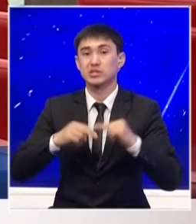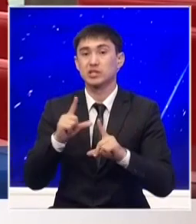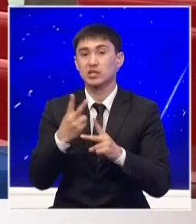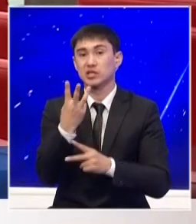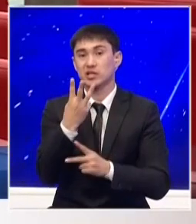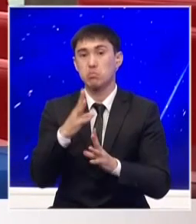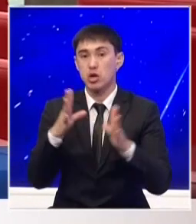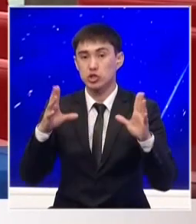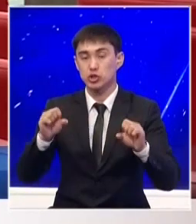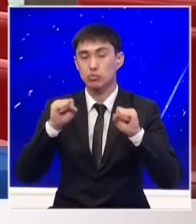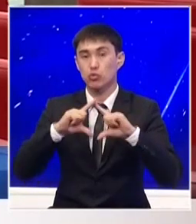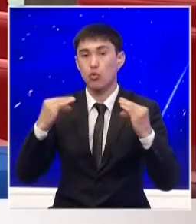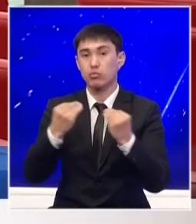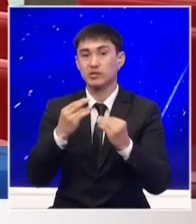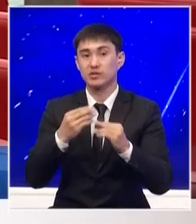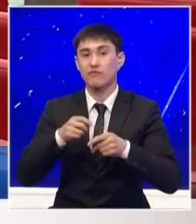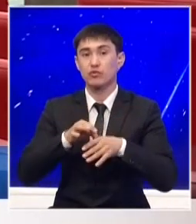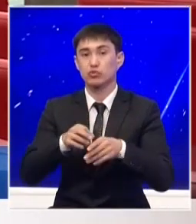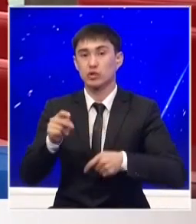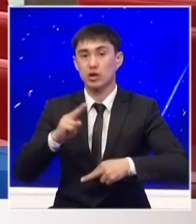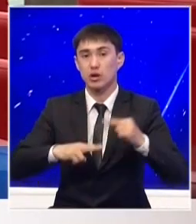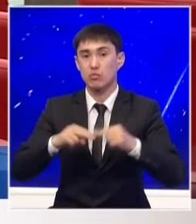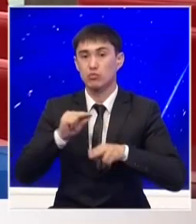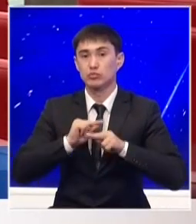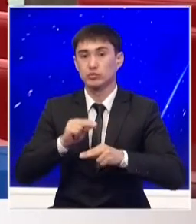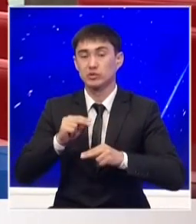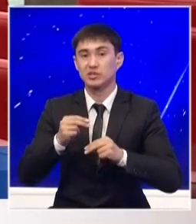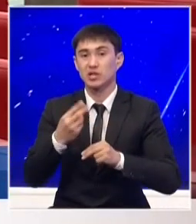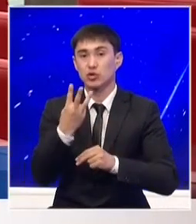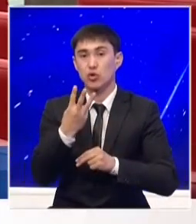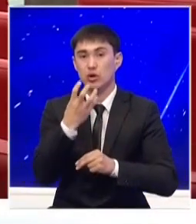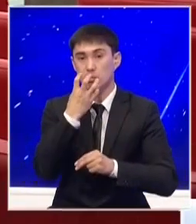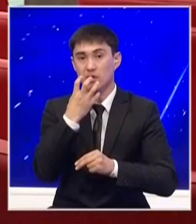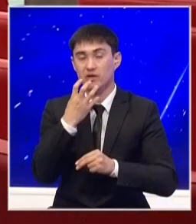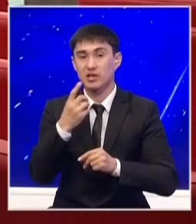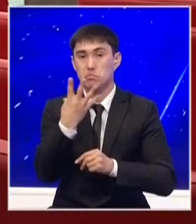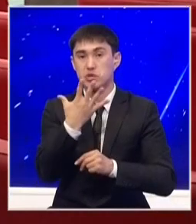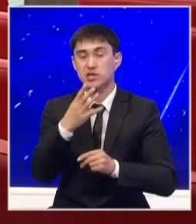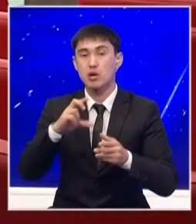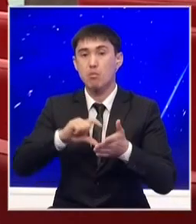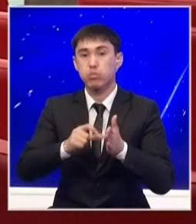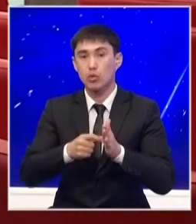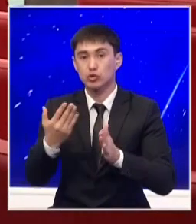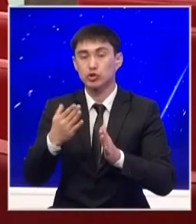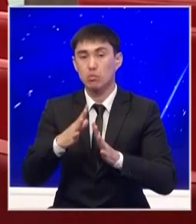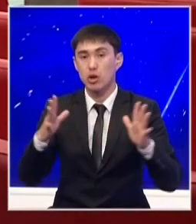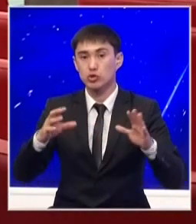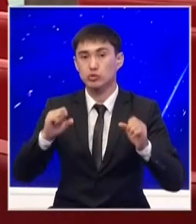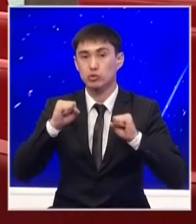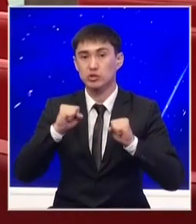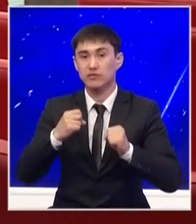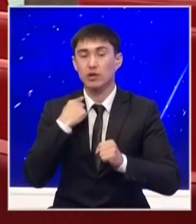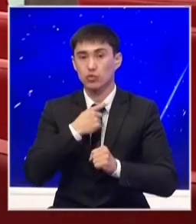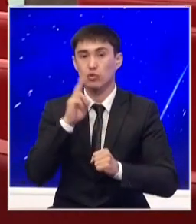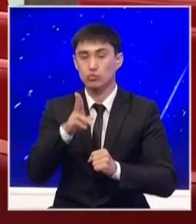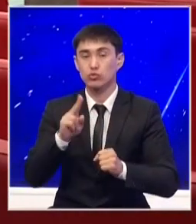Три больших спортивных комплекса Кроме того ведутся работы по строительству трех типовых и пятиблочно-модульных спортивных залов также большое футбольное поле в Талдыкоргане